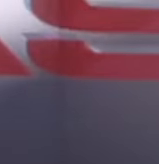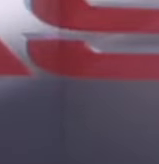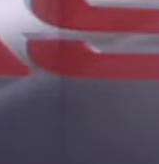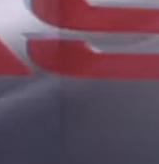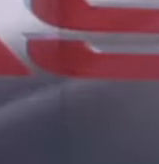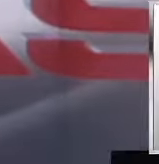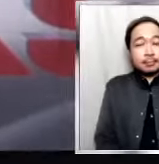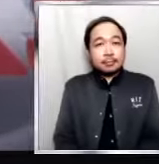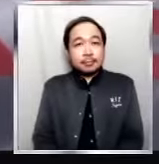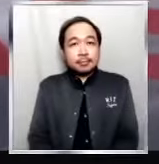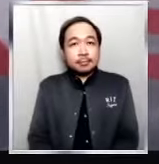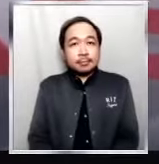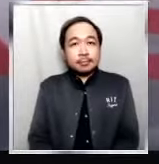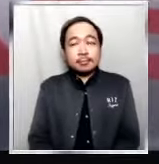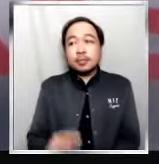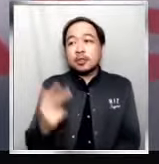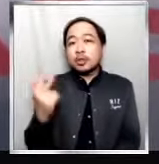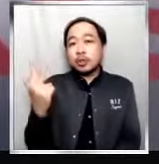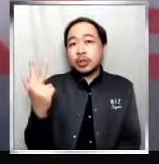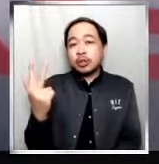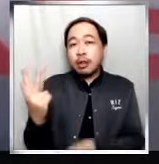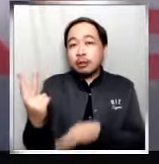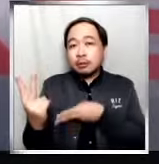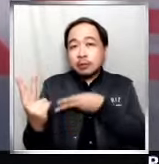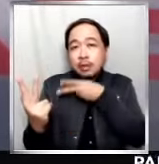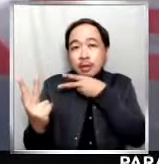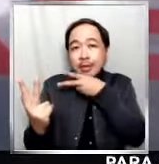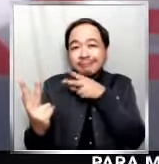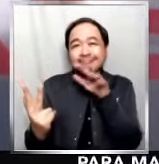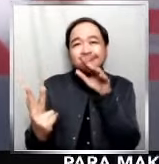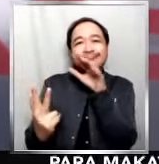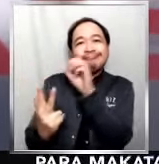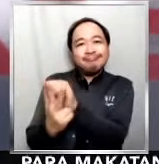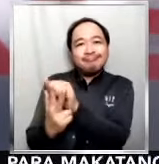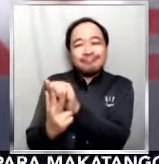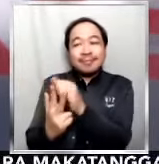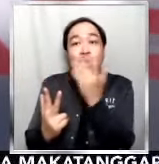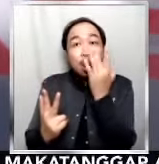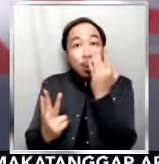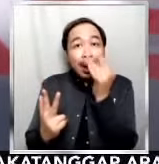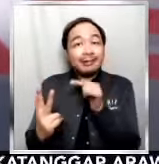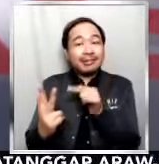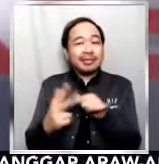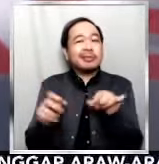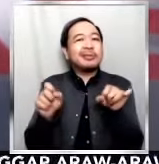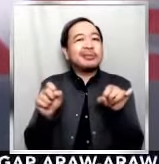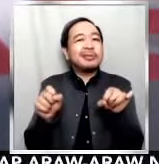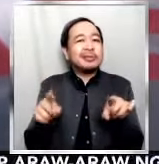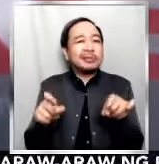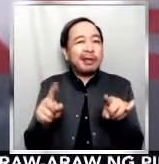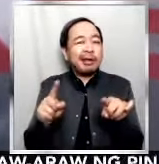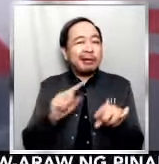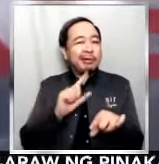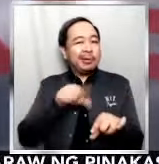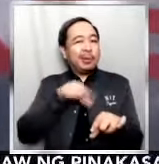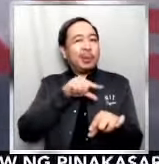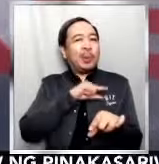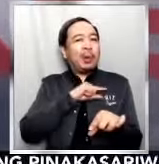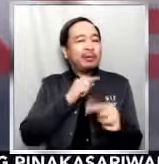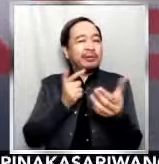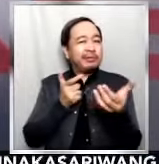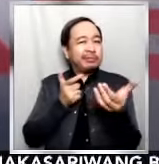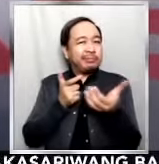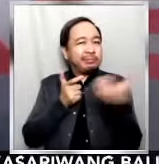Arestado ang tatlong suspect na sangkot umano sa illegal na bentahan ng matataas sa kalibre ng baril. Ang mga nahuli,